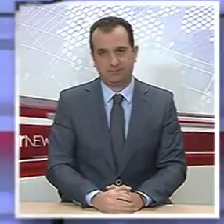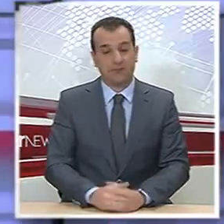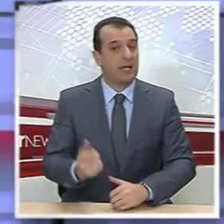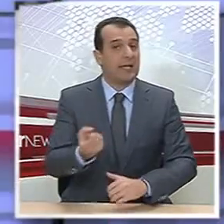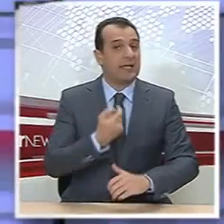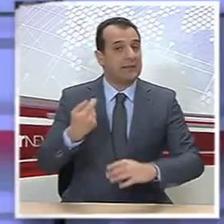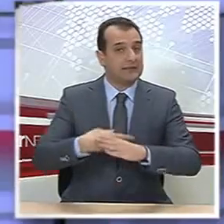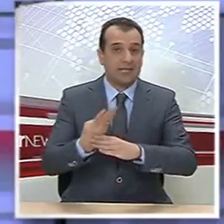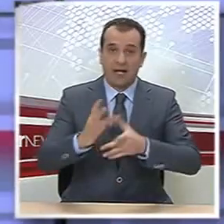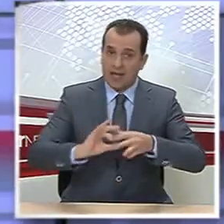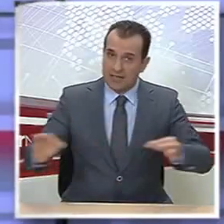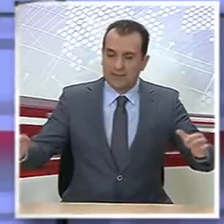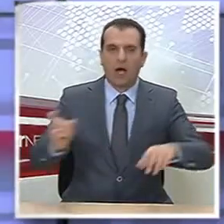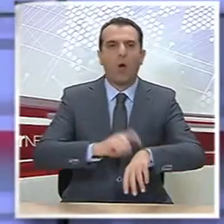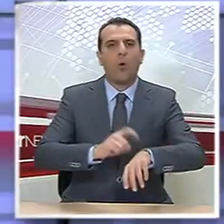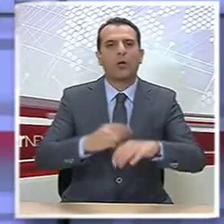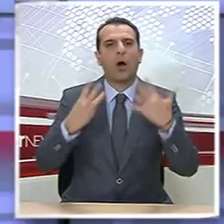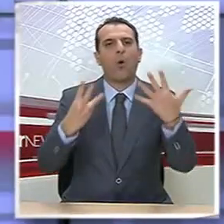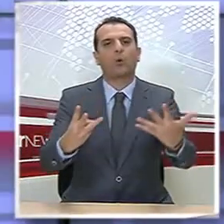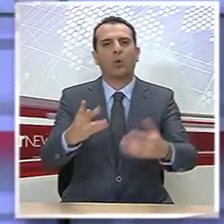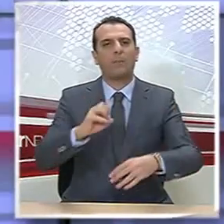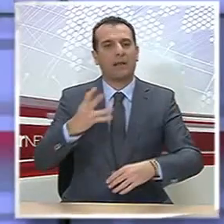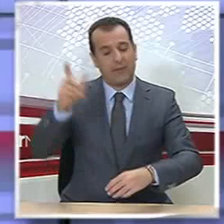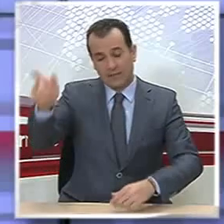Κυρίες και κύριοι, επόμενη ενημέρωση απόψε στο κεντρικό